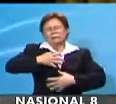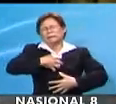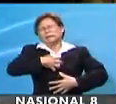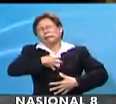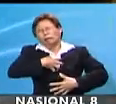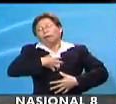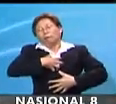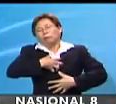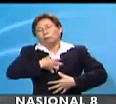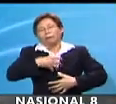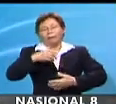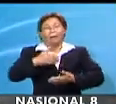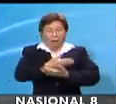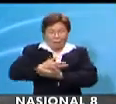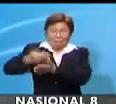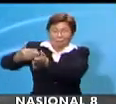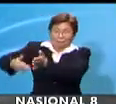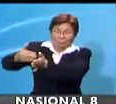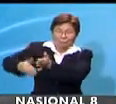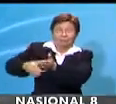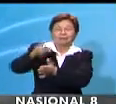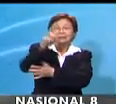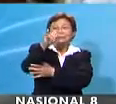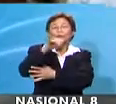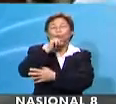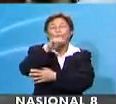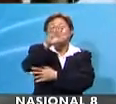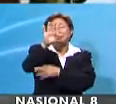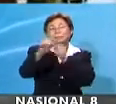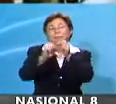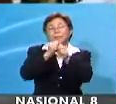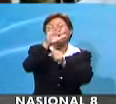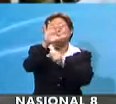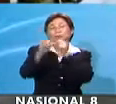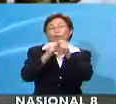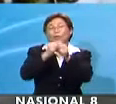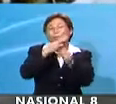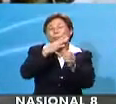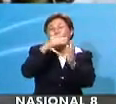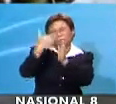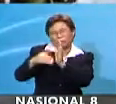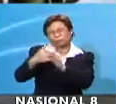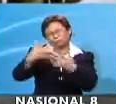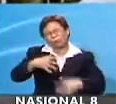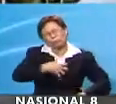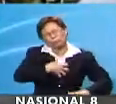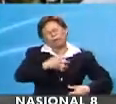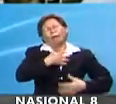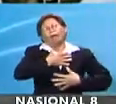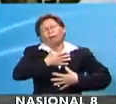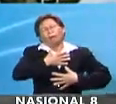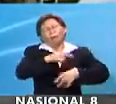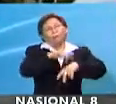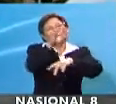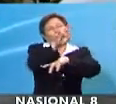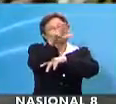nafas menurut anak saudaranya Siti jalehha Yunus 59 tahun sebelum ini Ibu saudaranya pernah mengadu sesak nafas kira-kira pukul